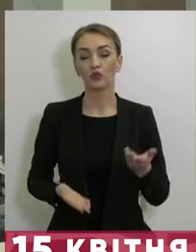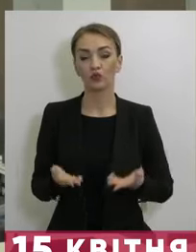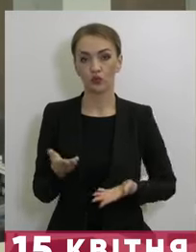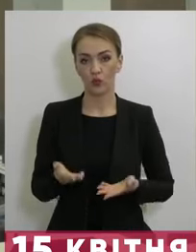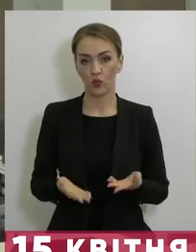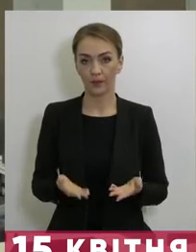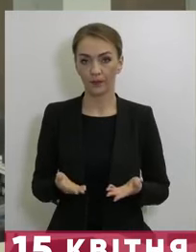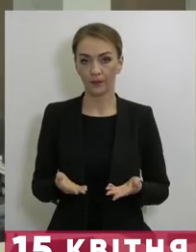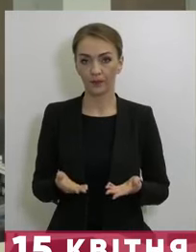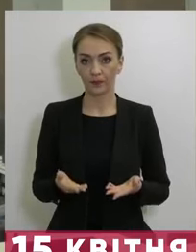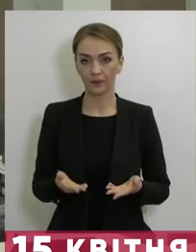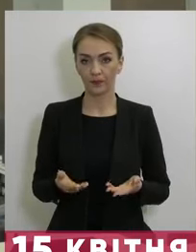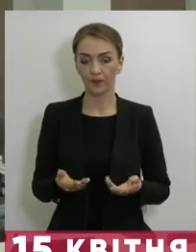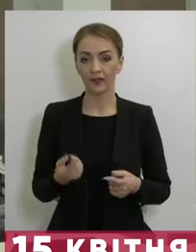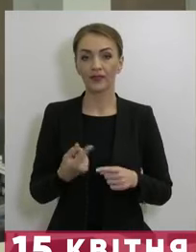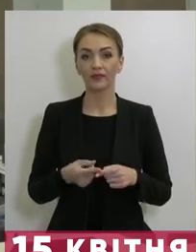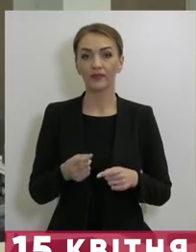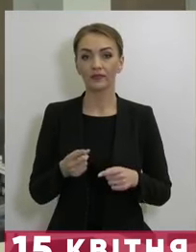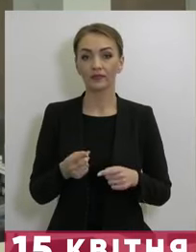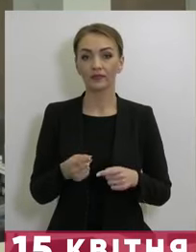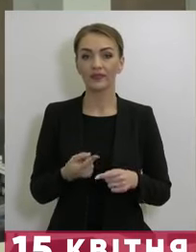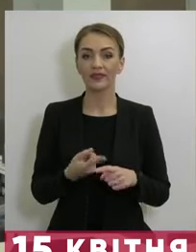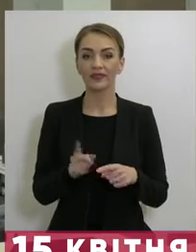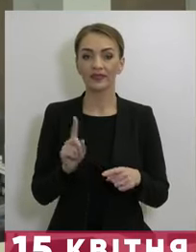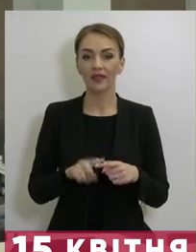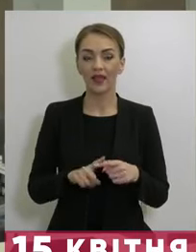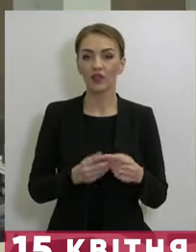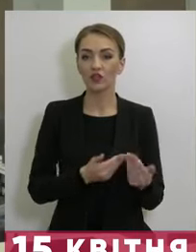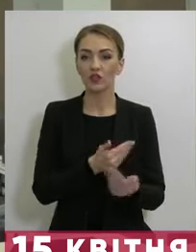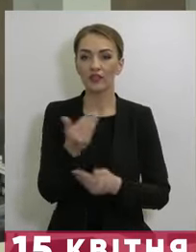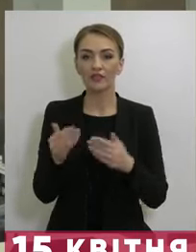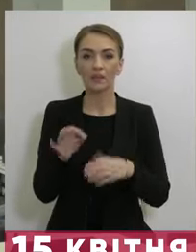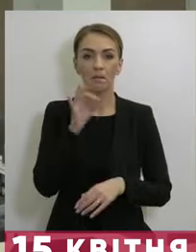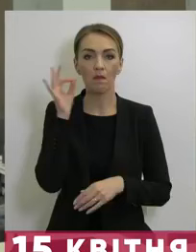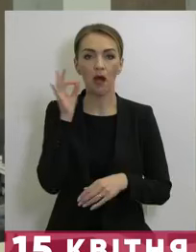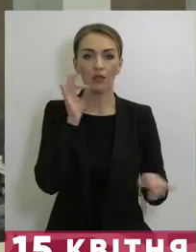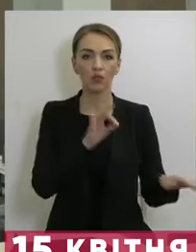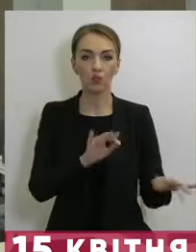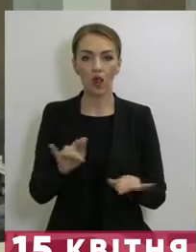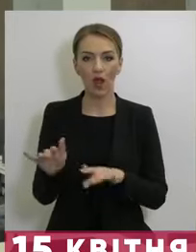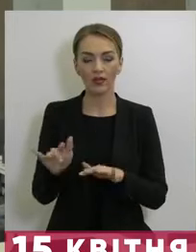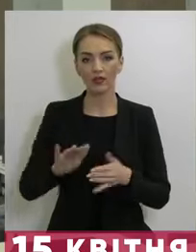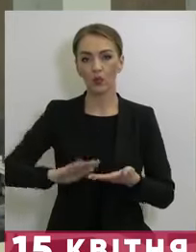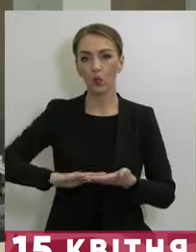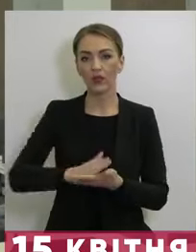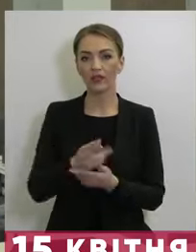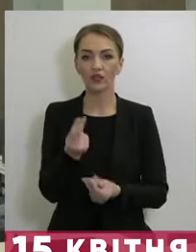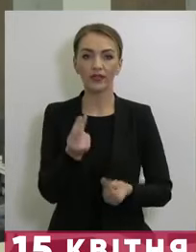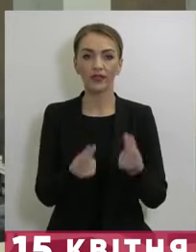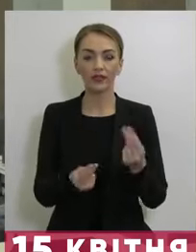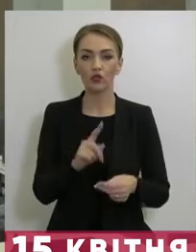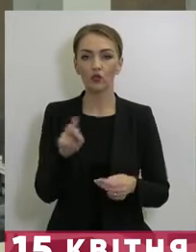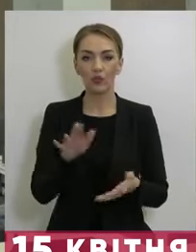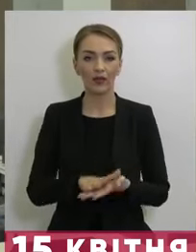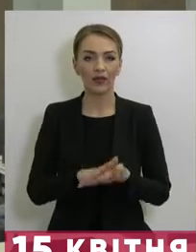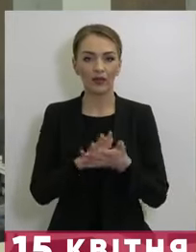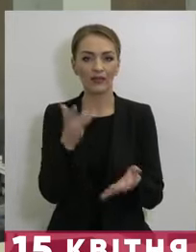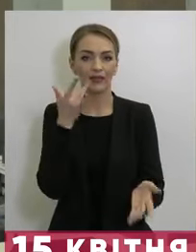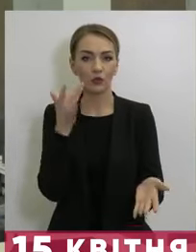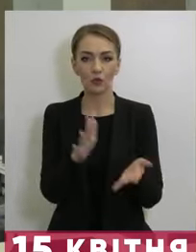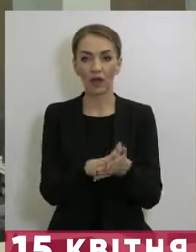якщо це якісь маніпуляції, політичні ігри, щоб дискредитувати